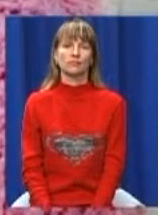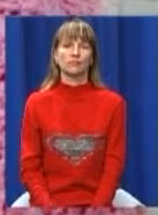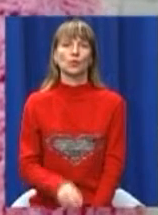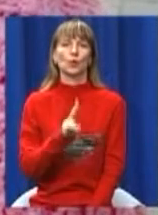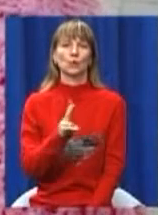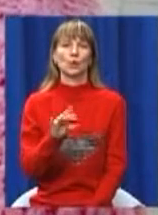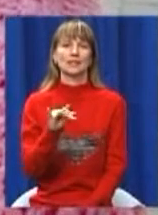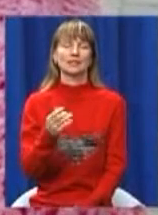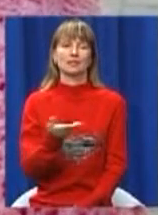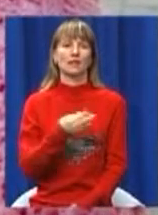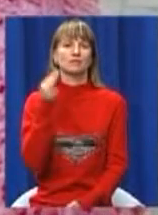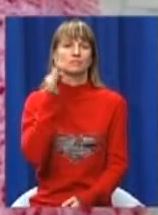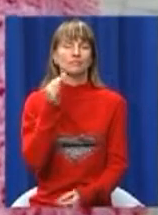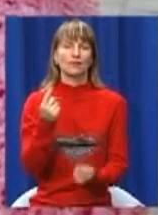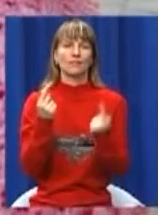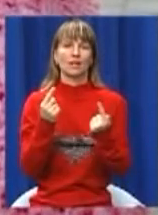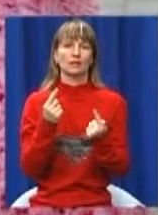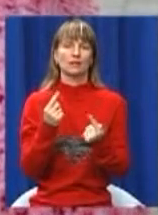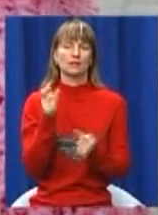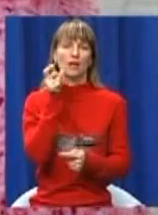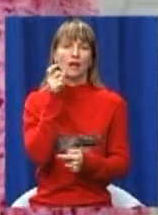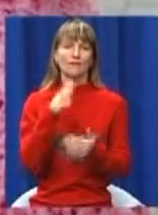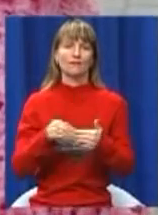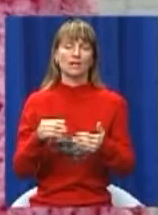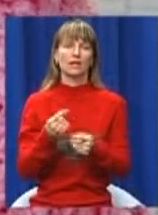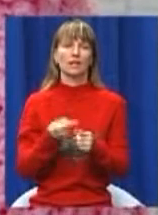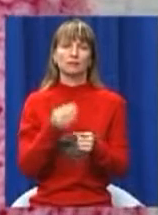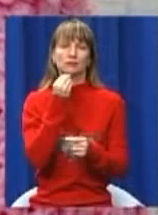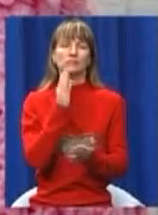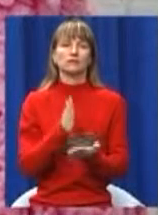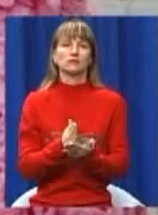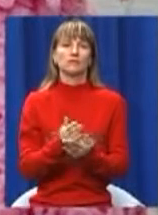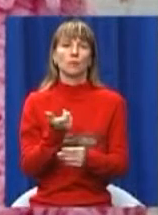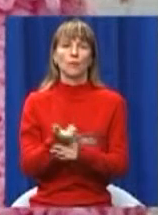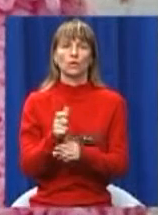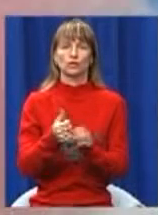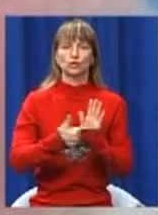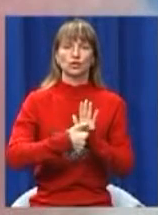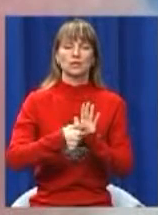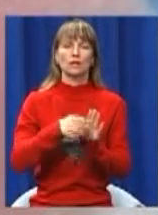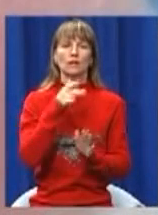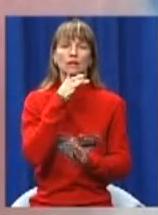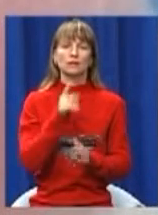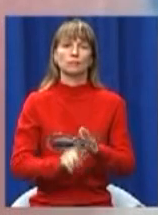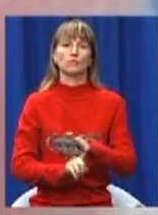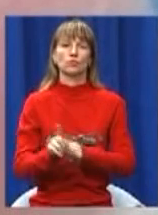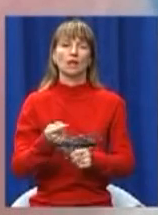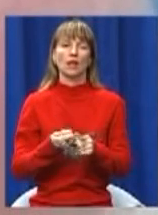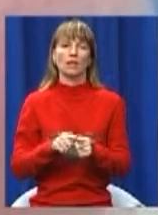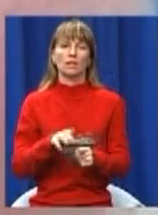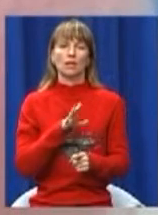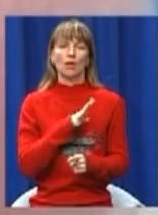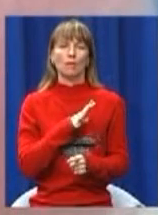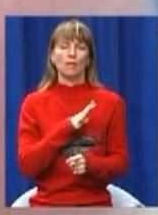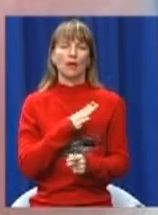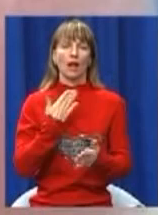Хто з нас не ласував величезною цукровою ватою? Цей продукт існує вже понад 600 років. Спочатку це були ласощі